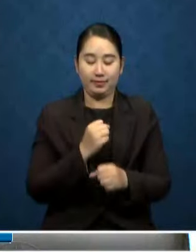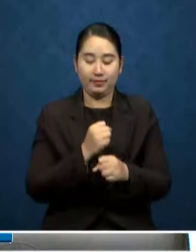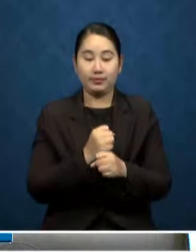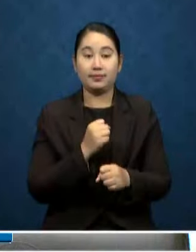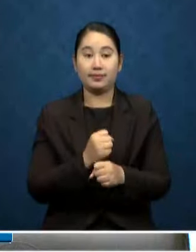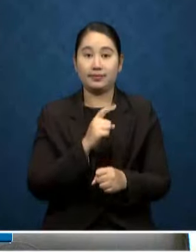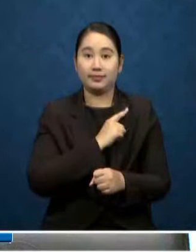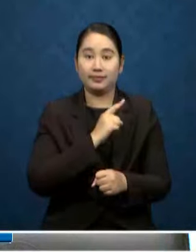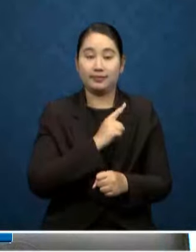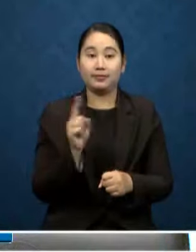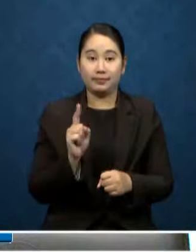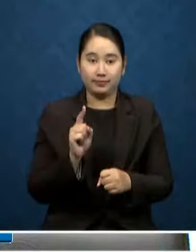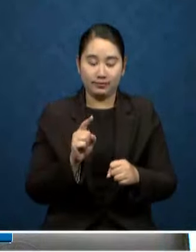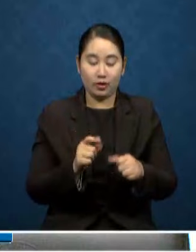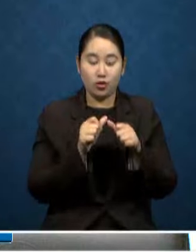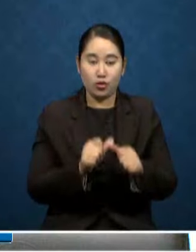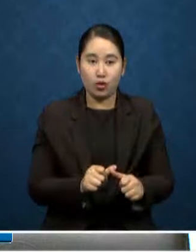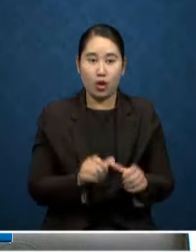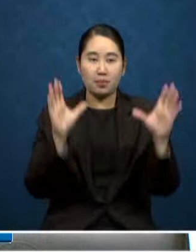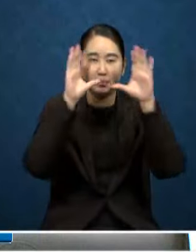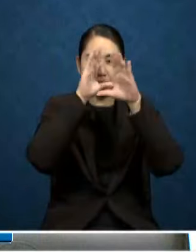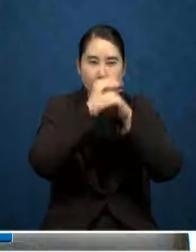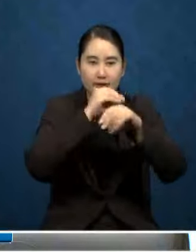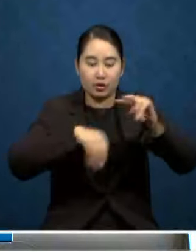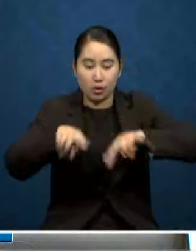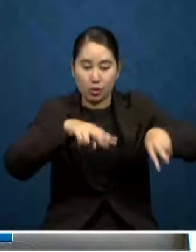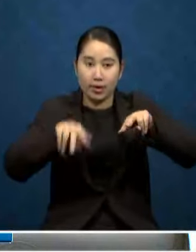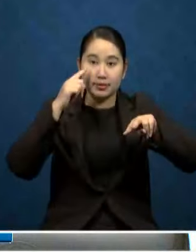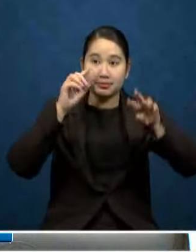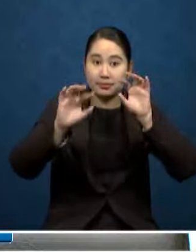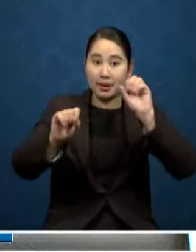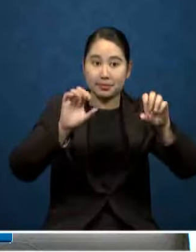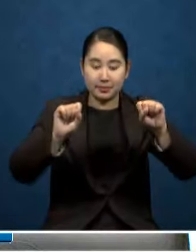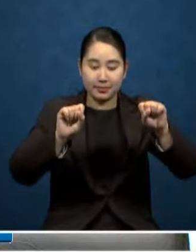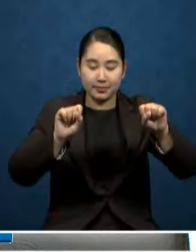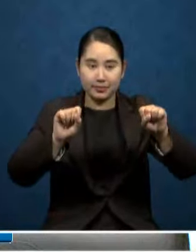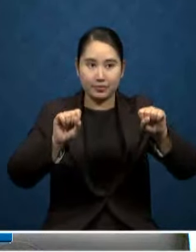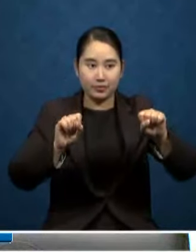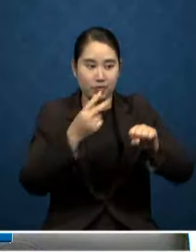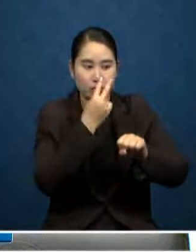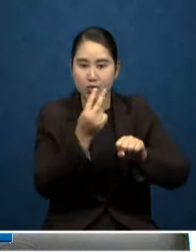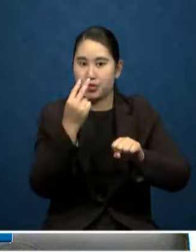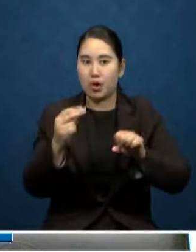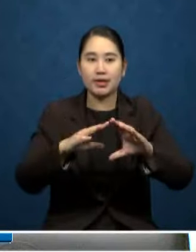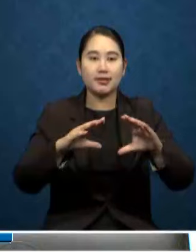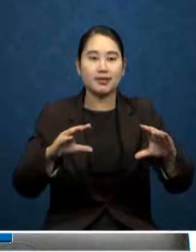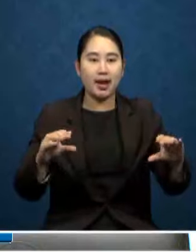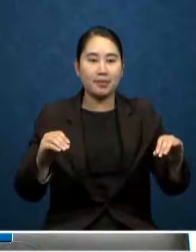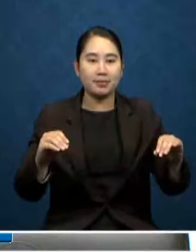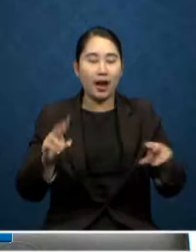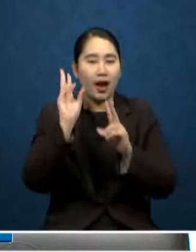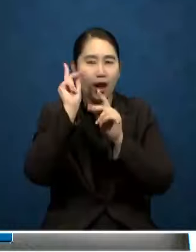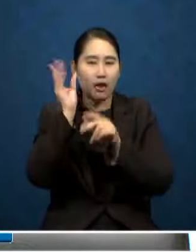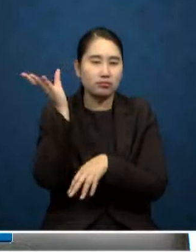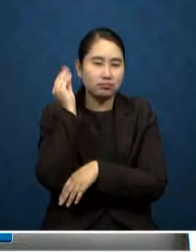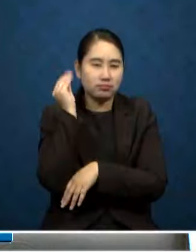นะครับคือการอยู่เวรยามรักษาความปลอดภัยการตระเวนรักษาความสงบการสืบสวนหาข่าวการเฝ้